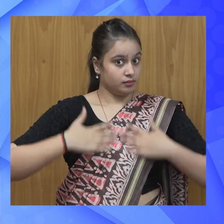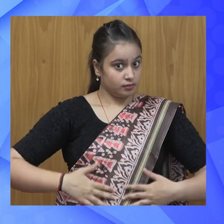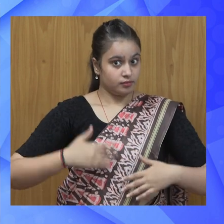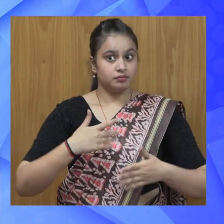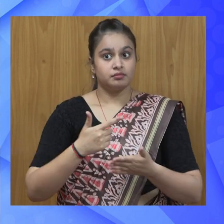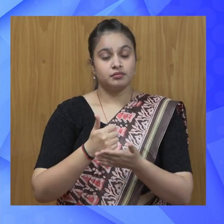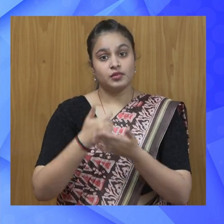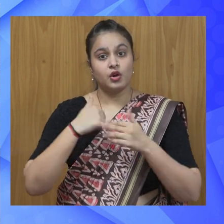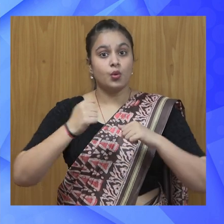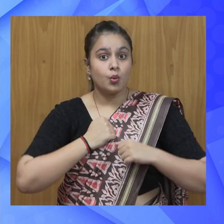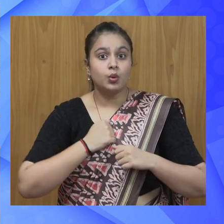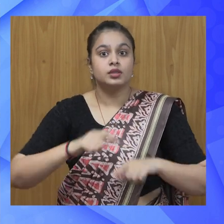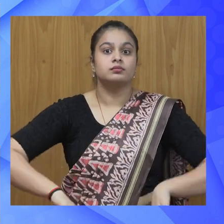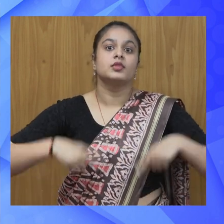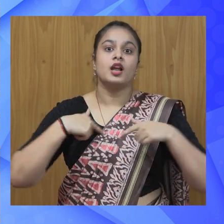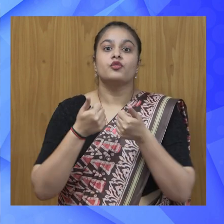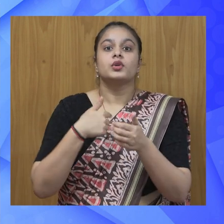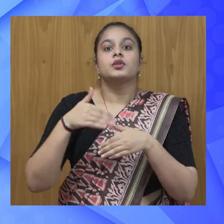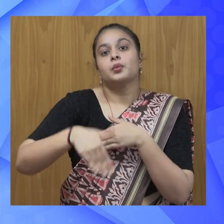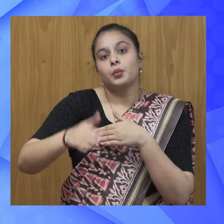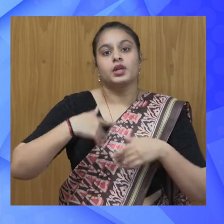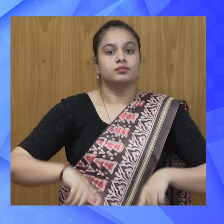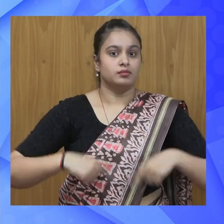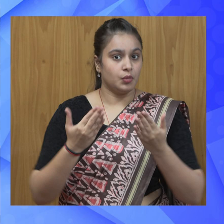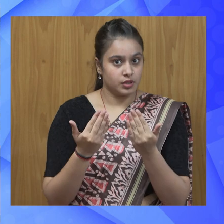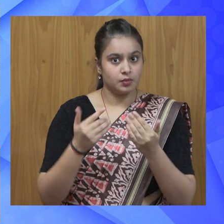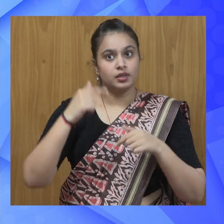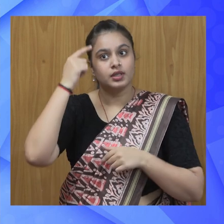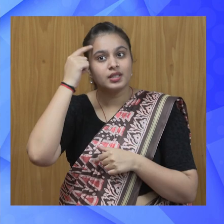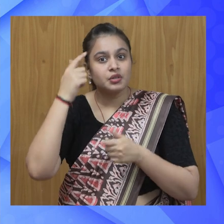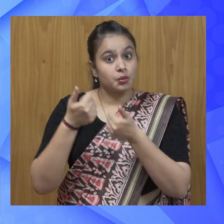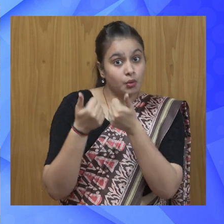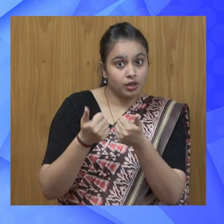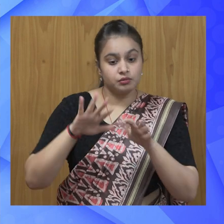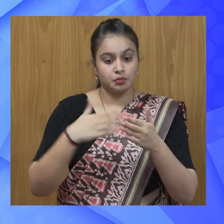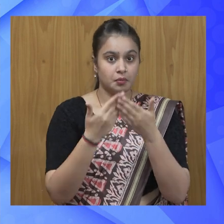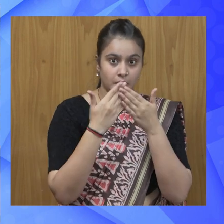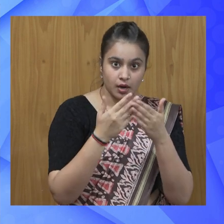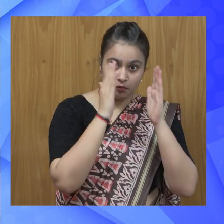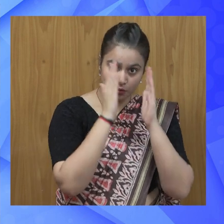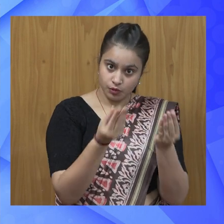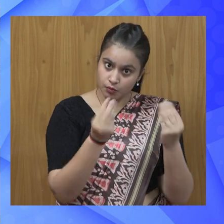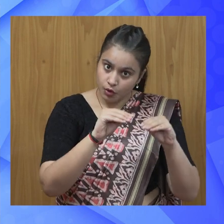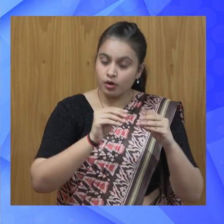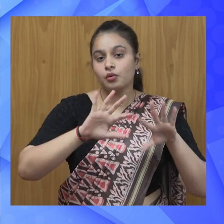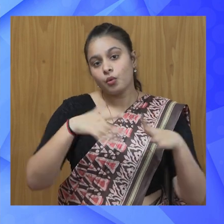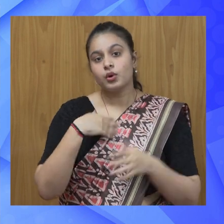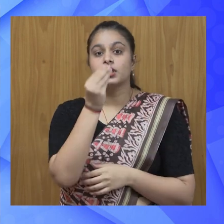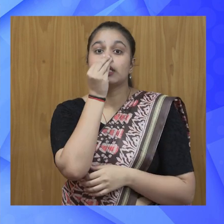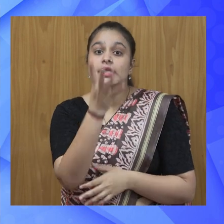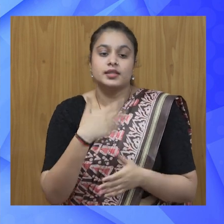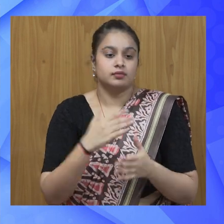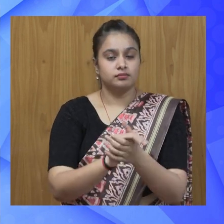एक संतुलित जीवन की चाबी है. जब हम मानसिक रूप से अच्छा महसूस करते हैं तो पढ़ाई पर भी बेहतर ध्यान केंद्रित होता है और अधिक आसानी से